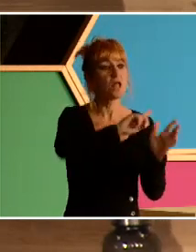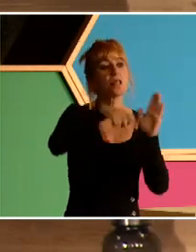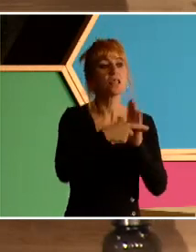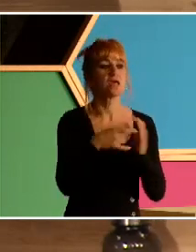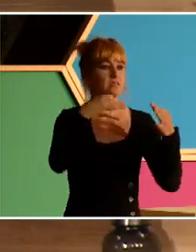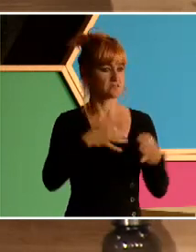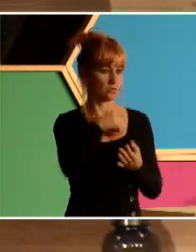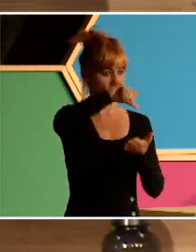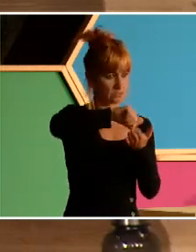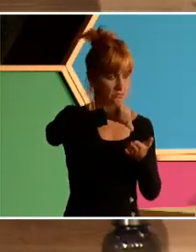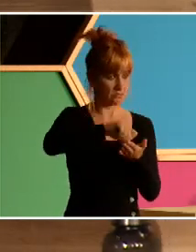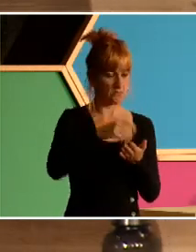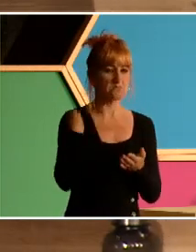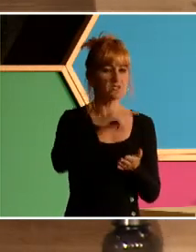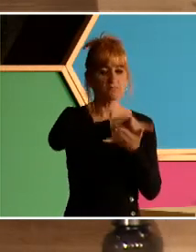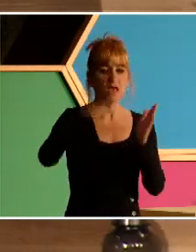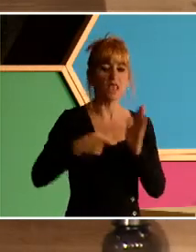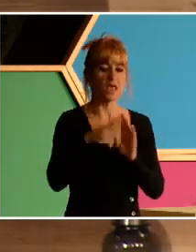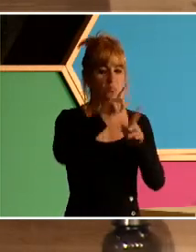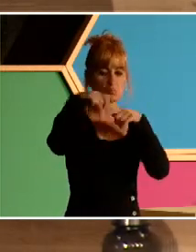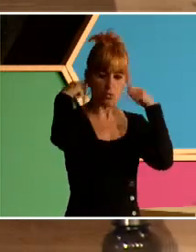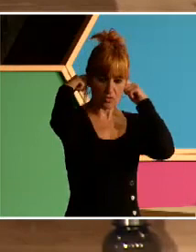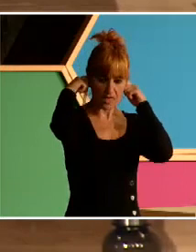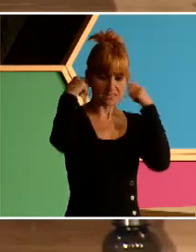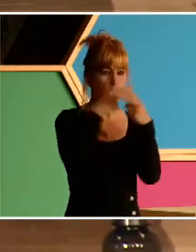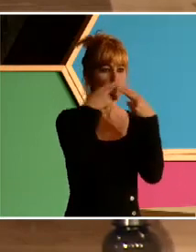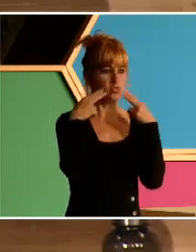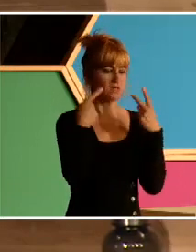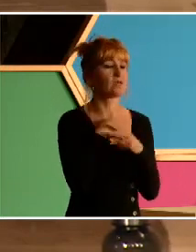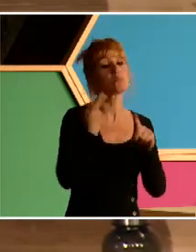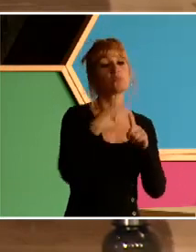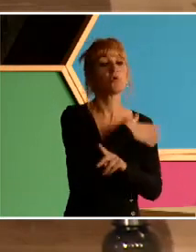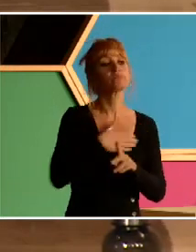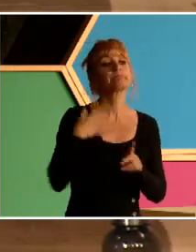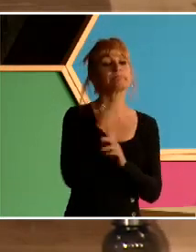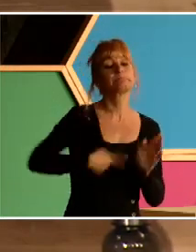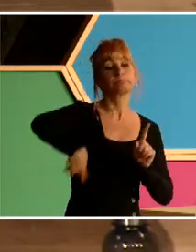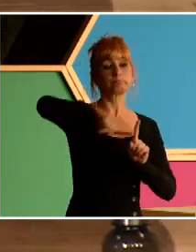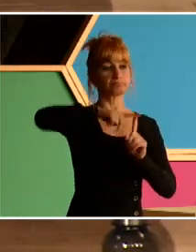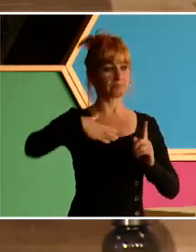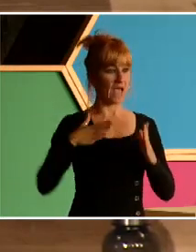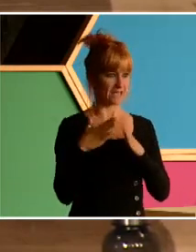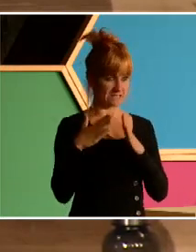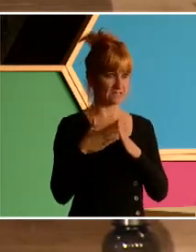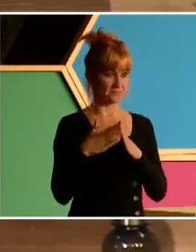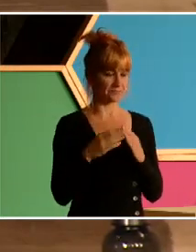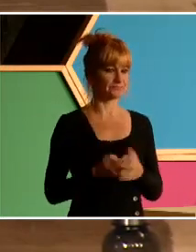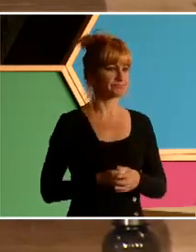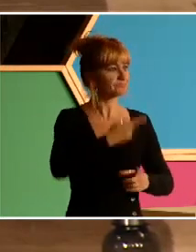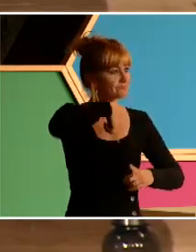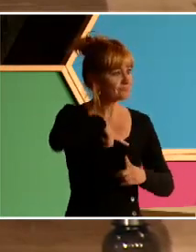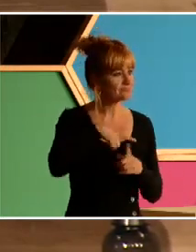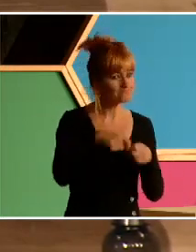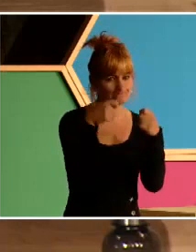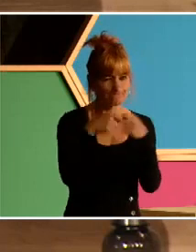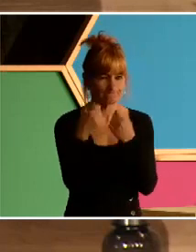Llei Mordassa, perquè volien que tornéssim a casa nostra, no? Perquè vam trencar un dels